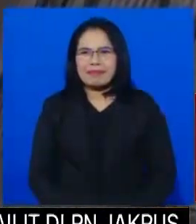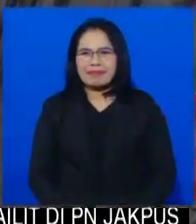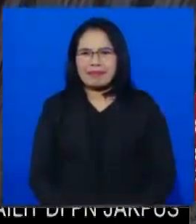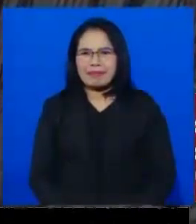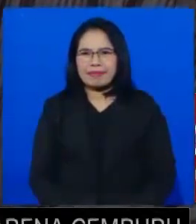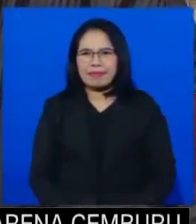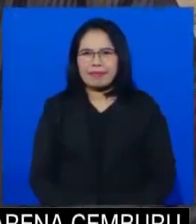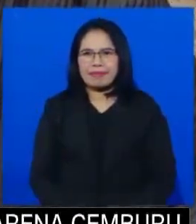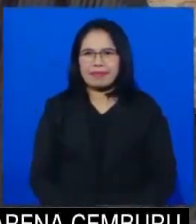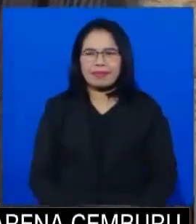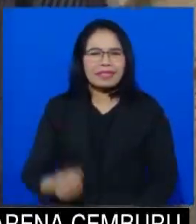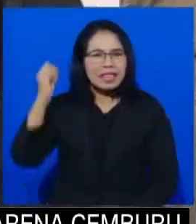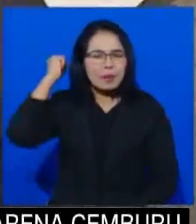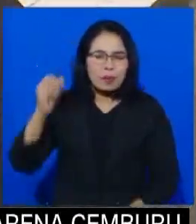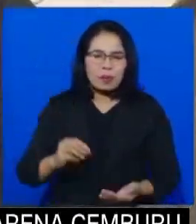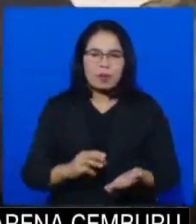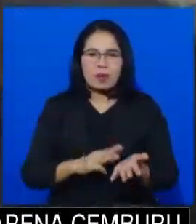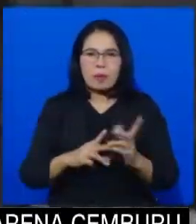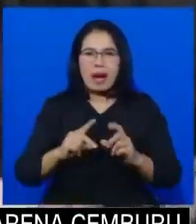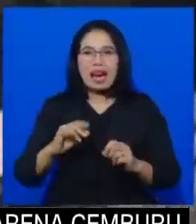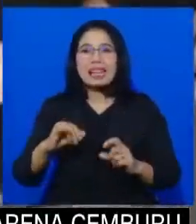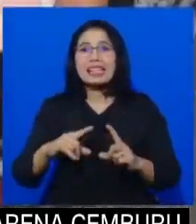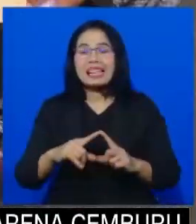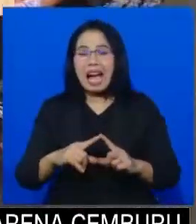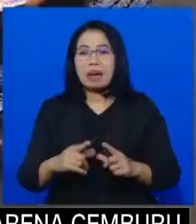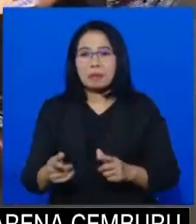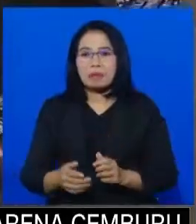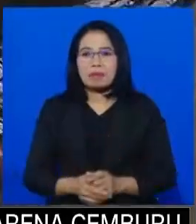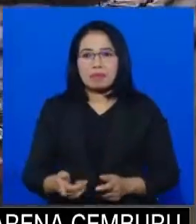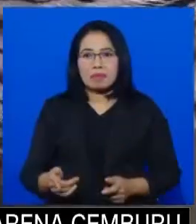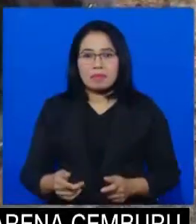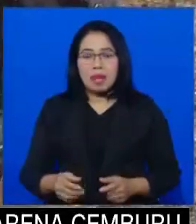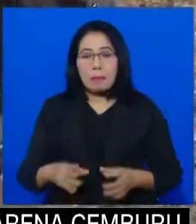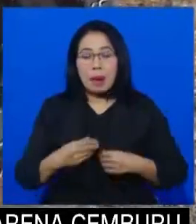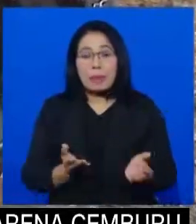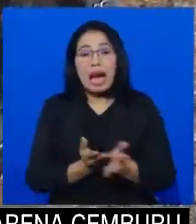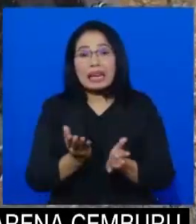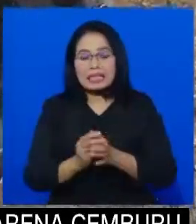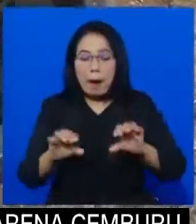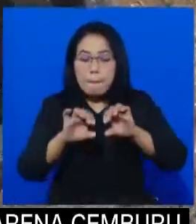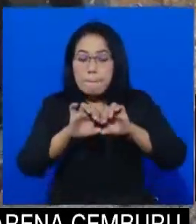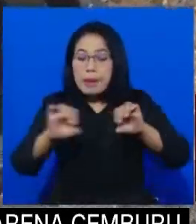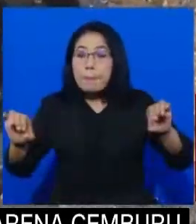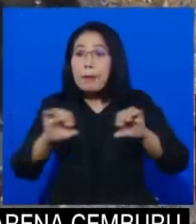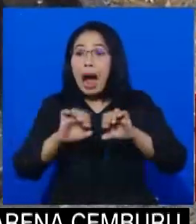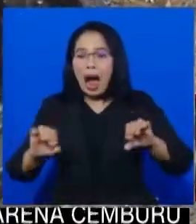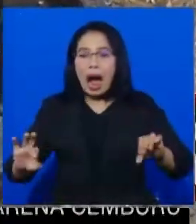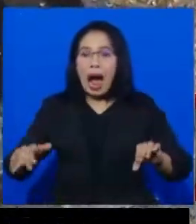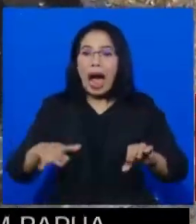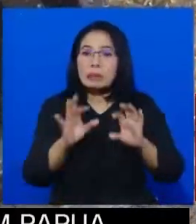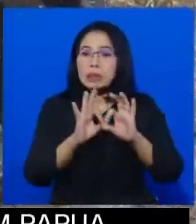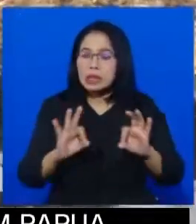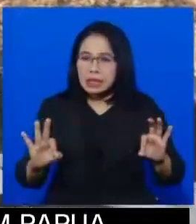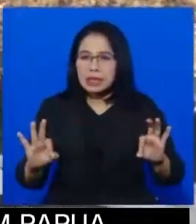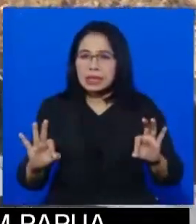Menurut Maria pada 2016 rumahnya sempat mendapatkan akses pipa air bersih yang dikelola BUMD DKI,